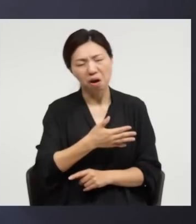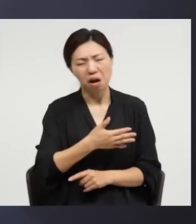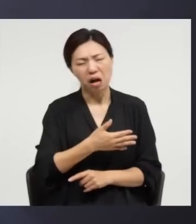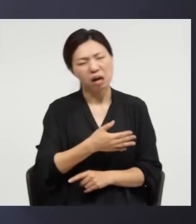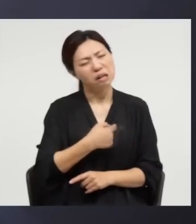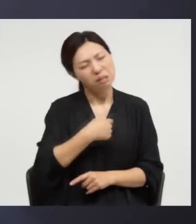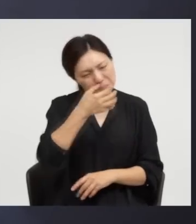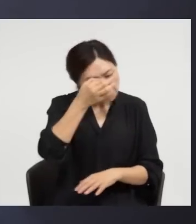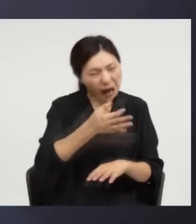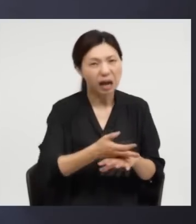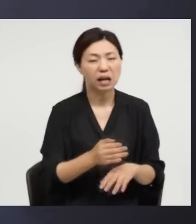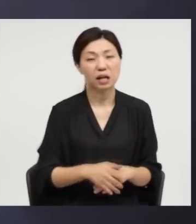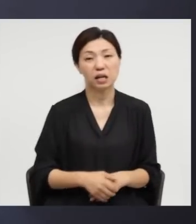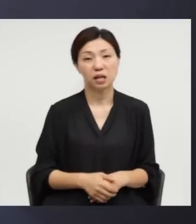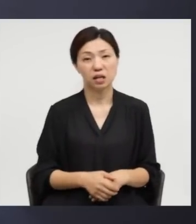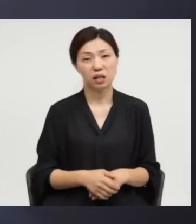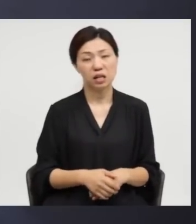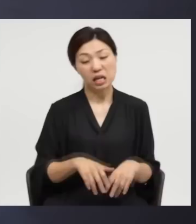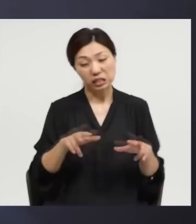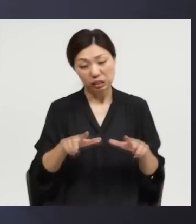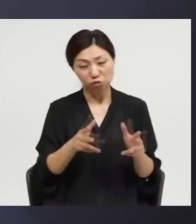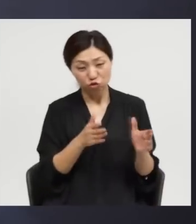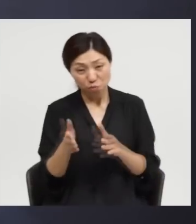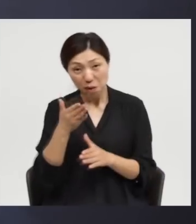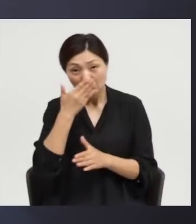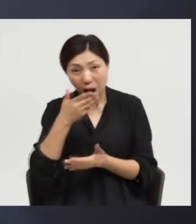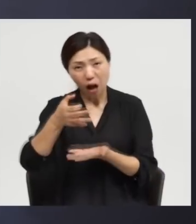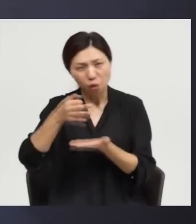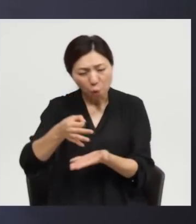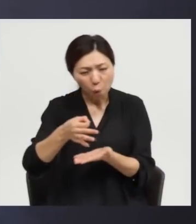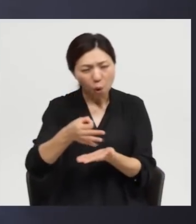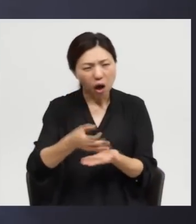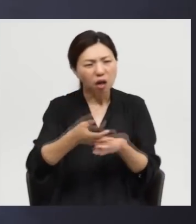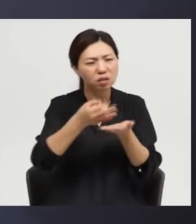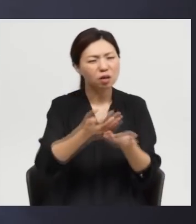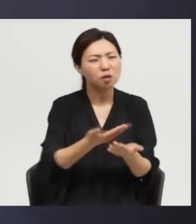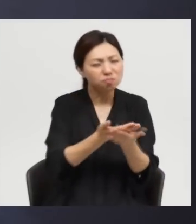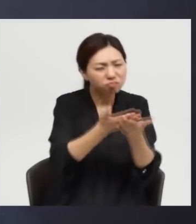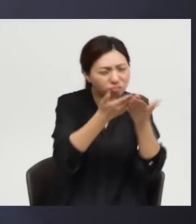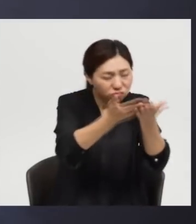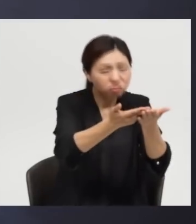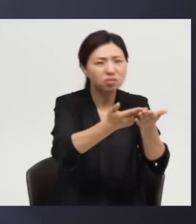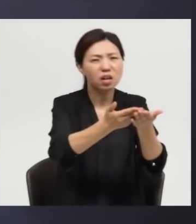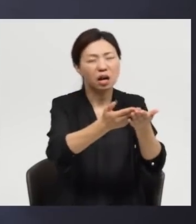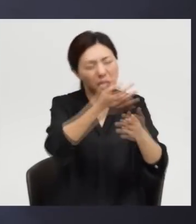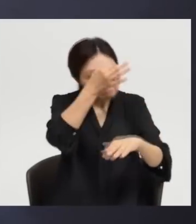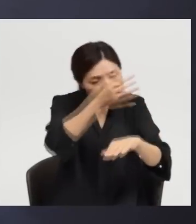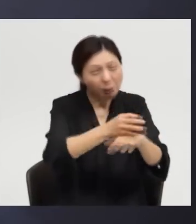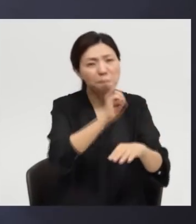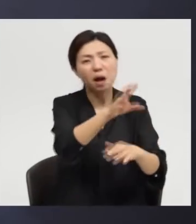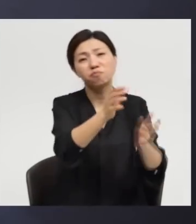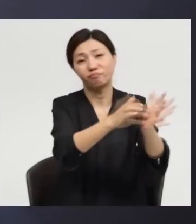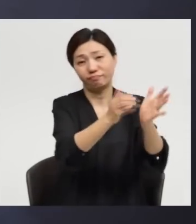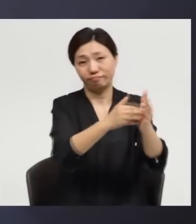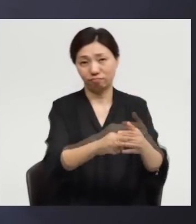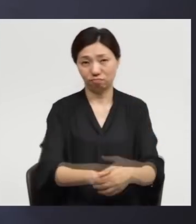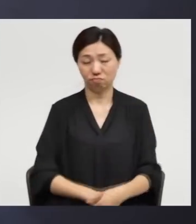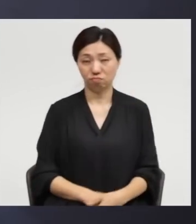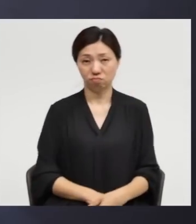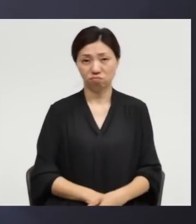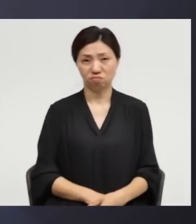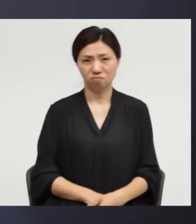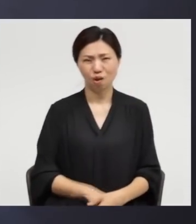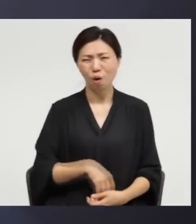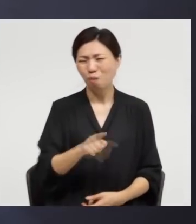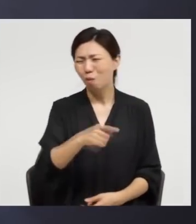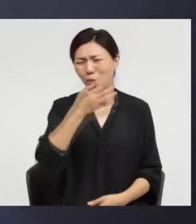좋겠는데 행편이 지금 그래 안 됩니다. 제가 요거라도 조금 보시하겠습니다. 죄송합니다. 이러고